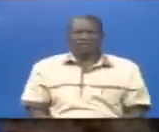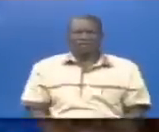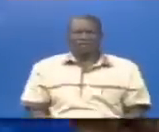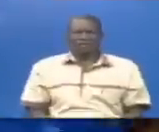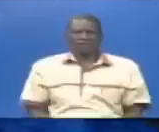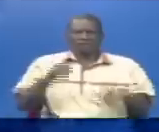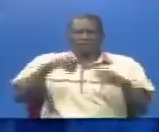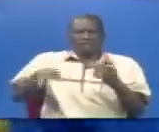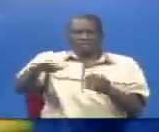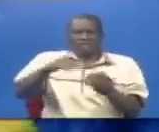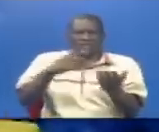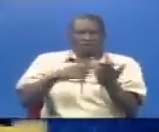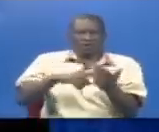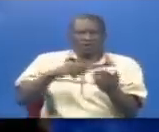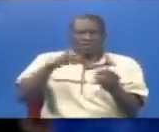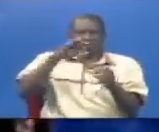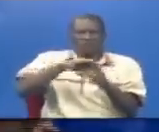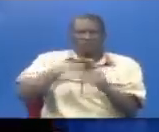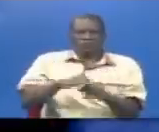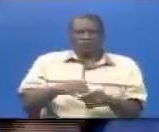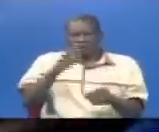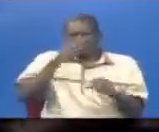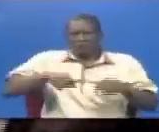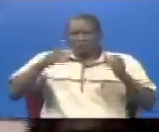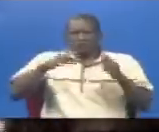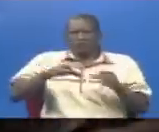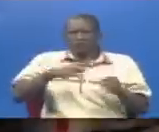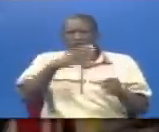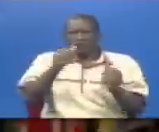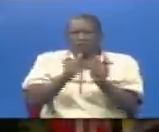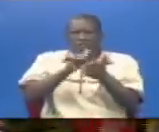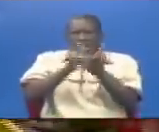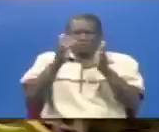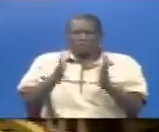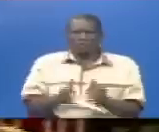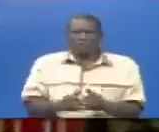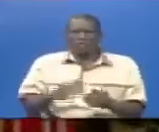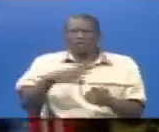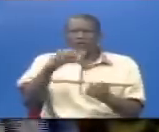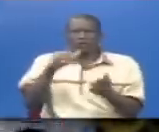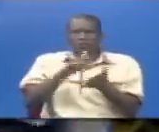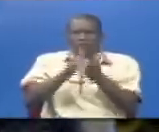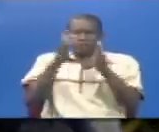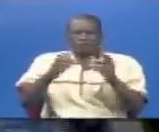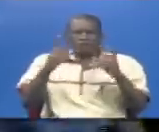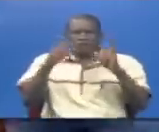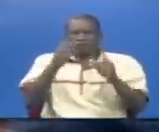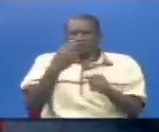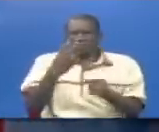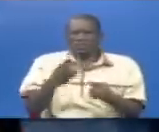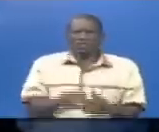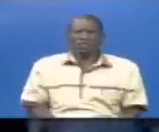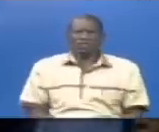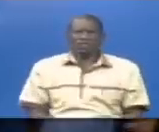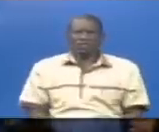ndani ya mahali panahesabiwa kura. Maafisa wa polisi wamemchukua, wameenda naye. Picha ambazo unaziona mbele